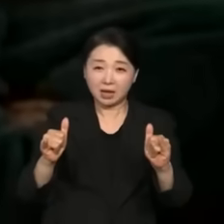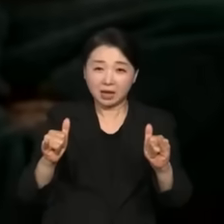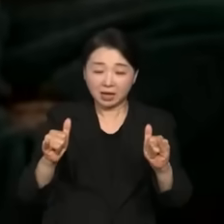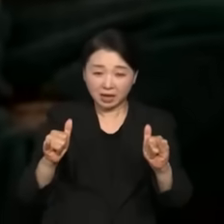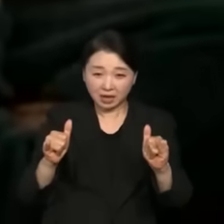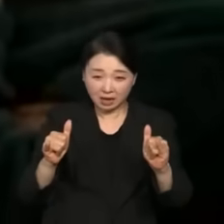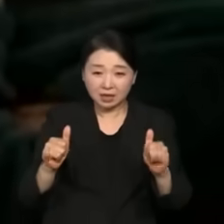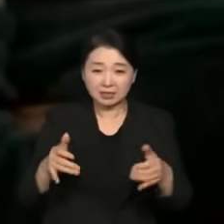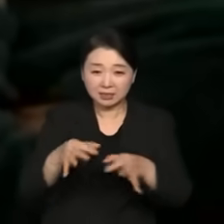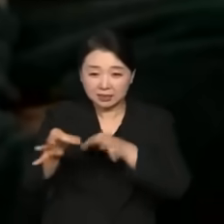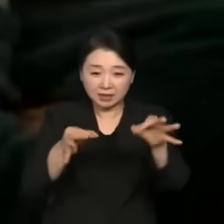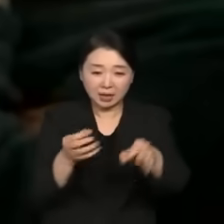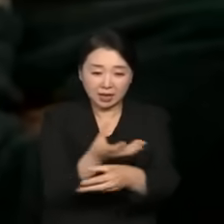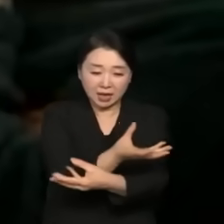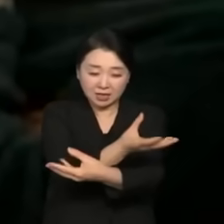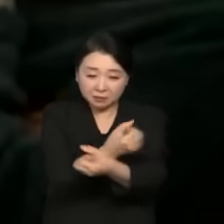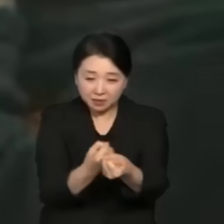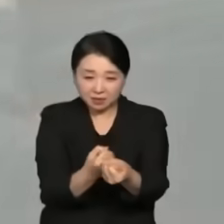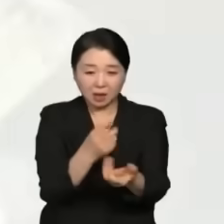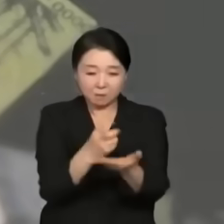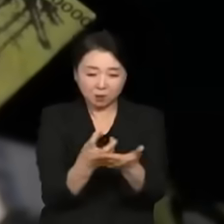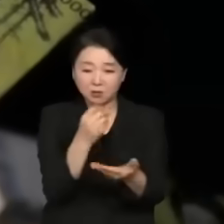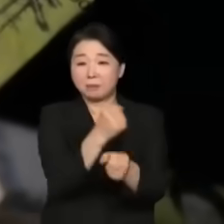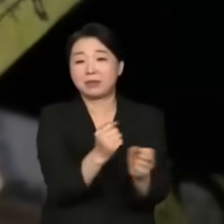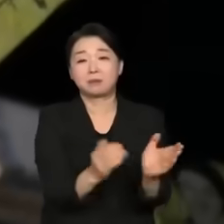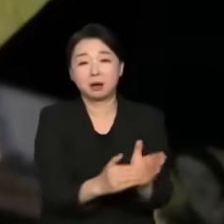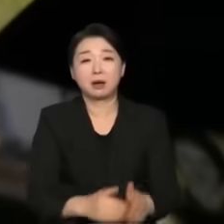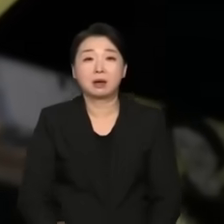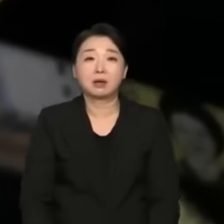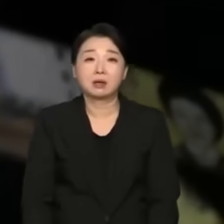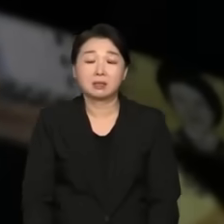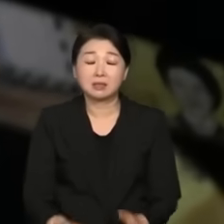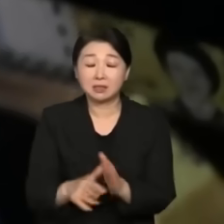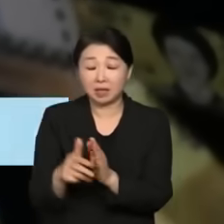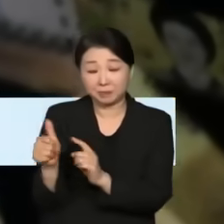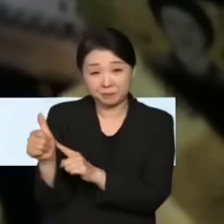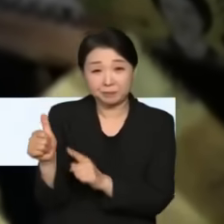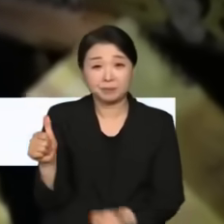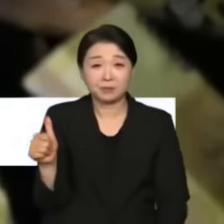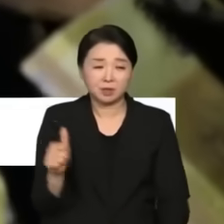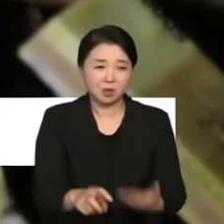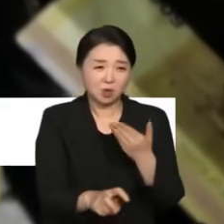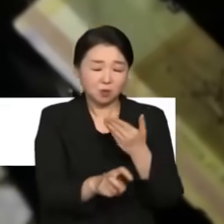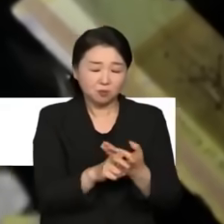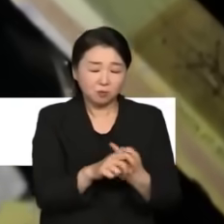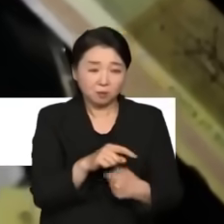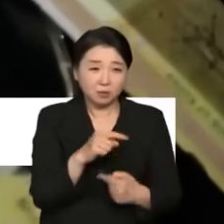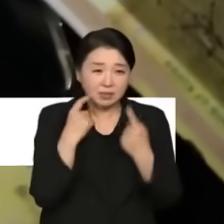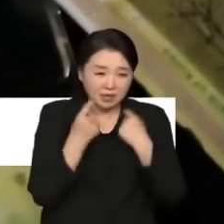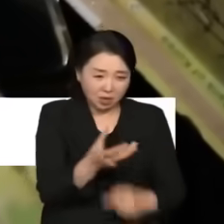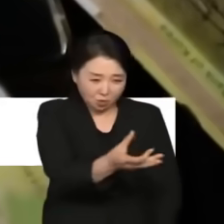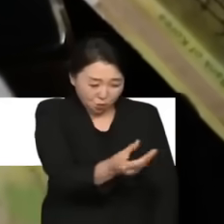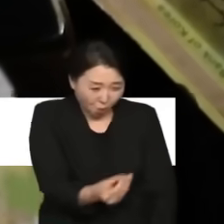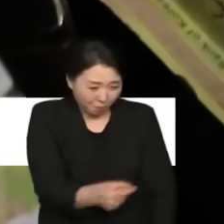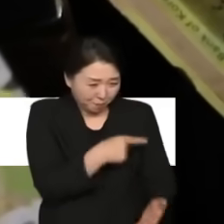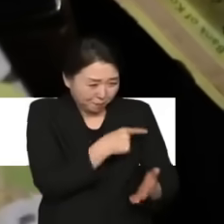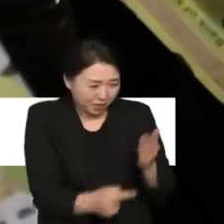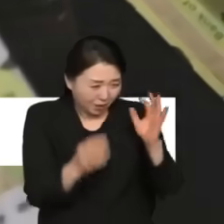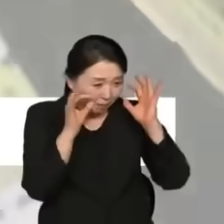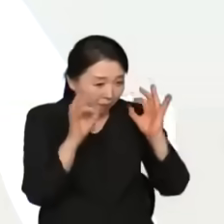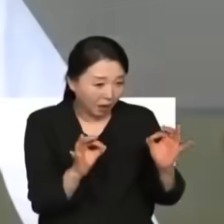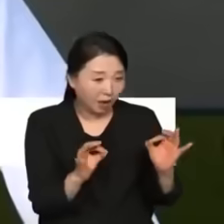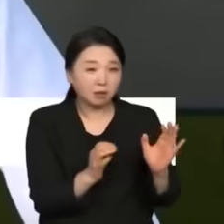다양한 민생법안의을 만들었습니다 그 송장은 법사 피해를으로 보고